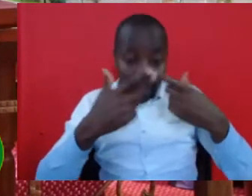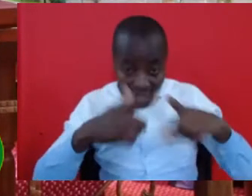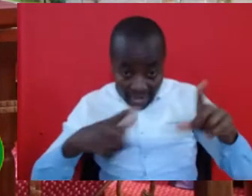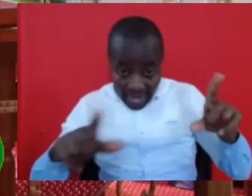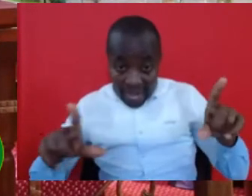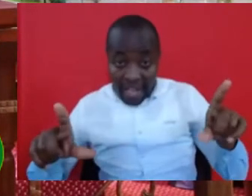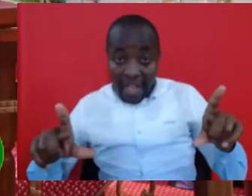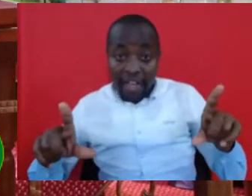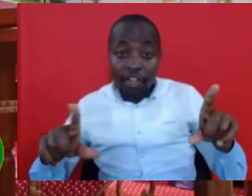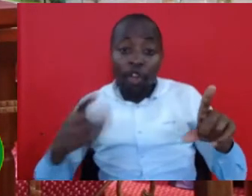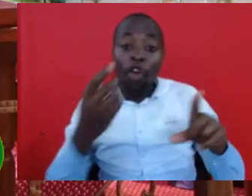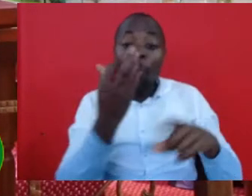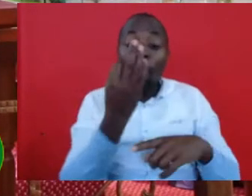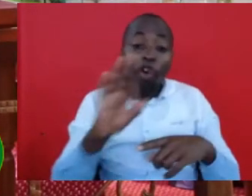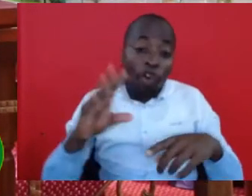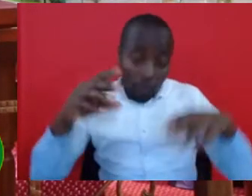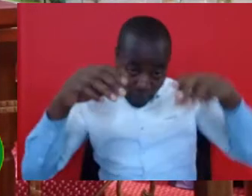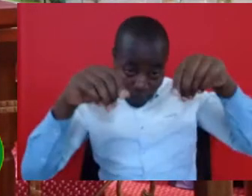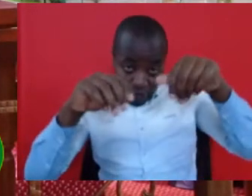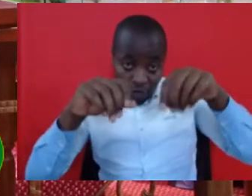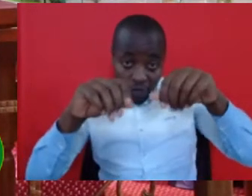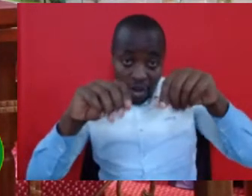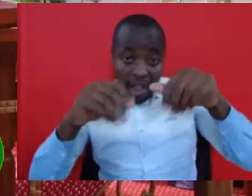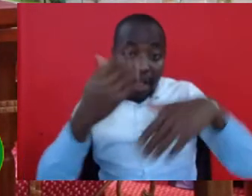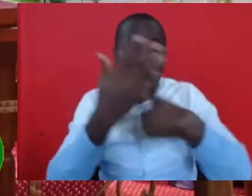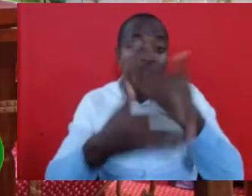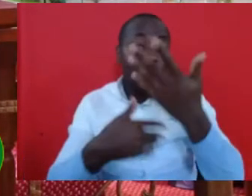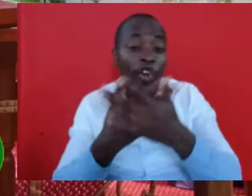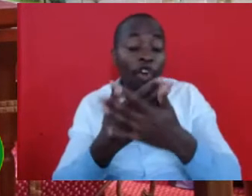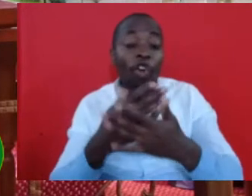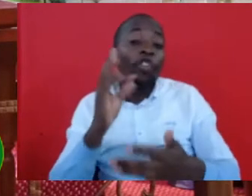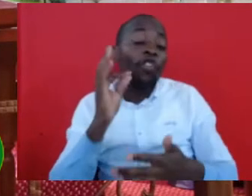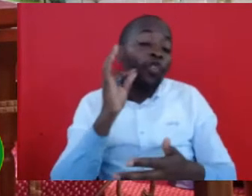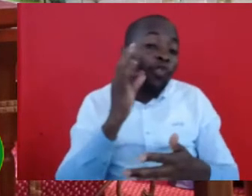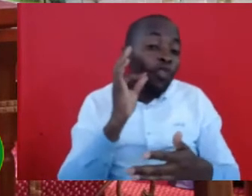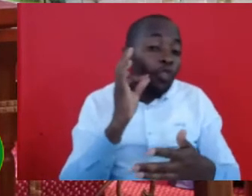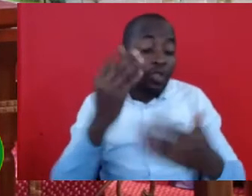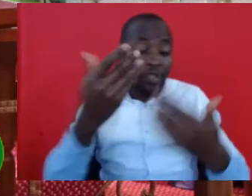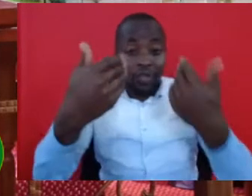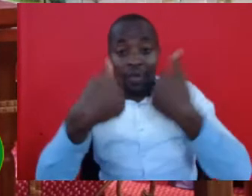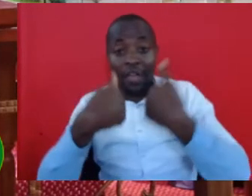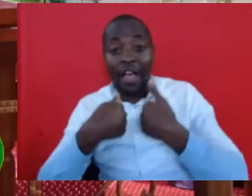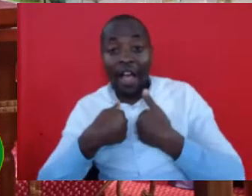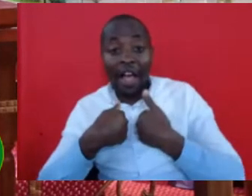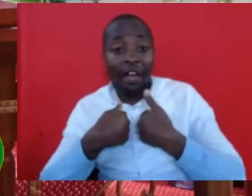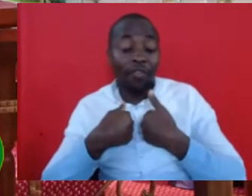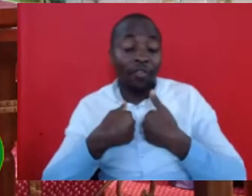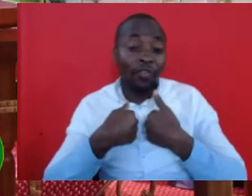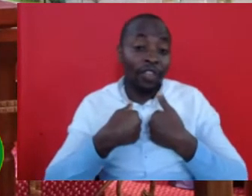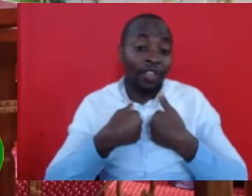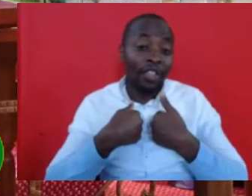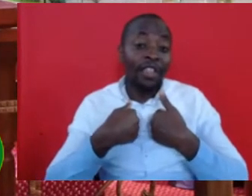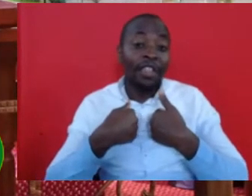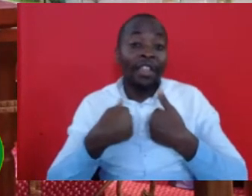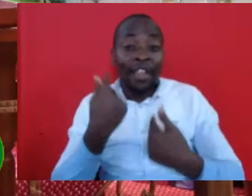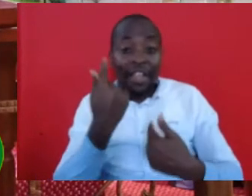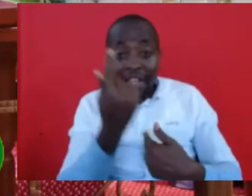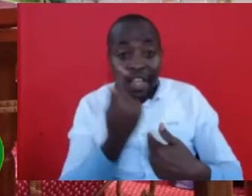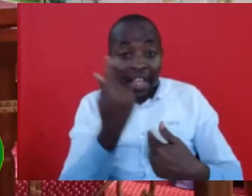nafaka, mashamba ya mizabibu na mashamba ya mizeituni na kila